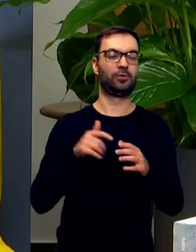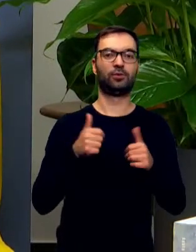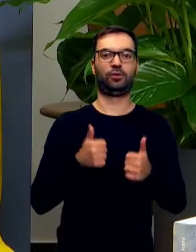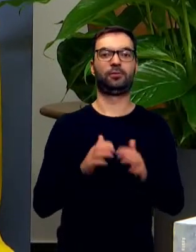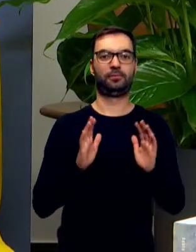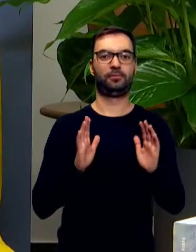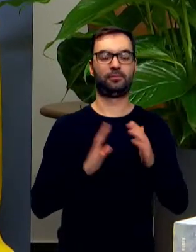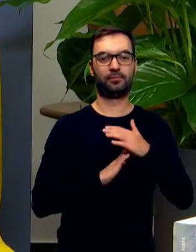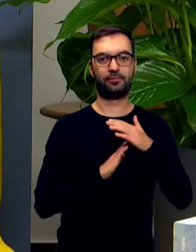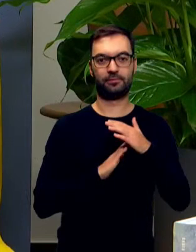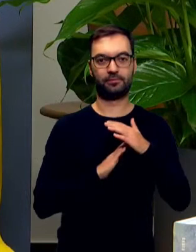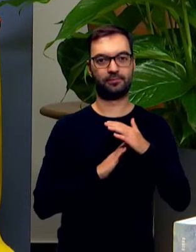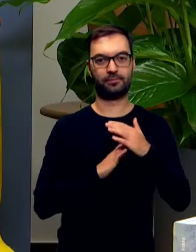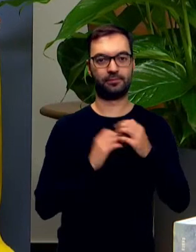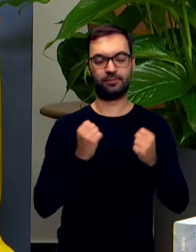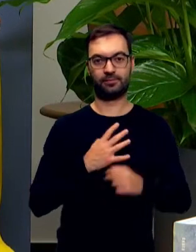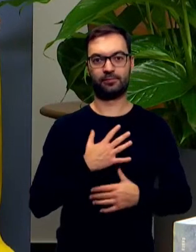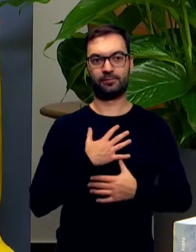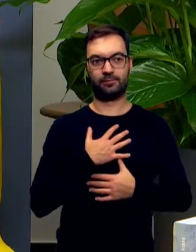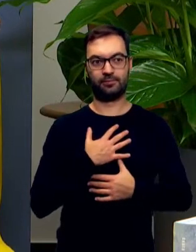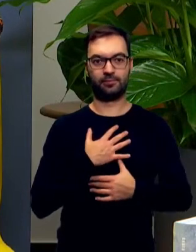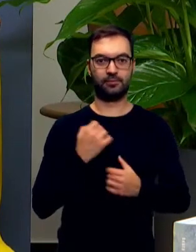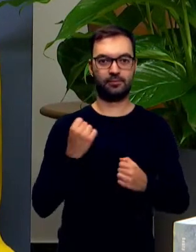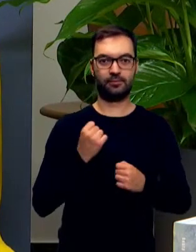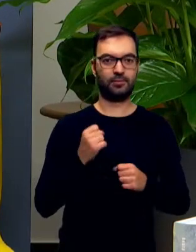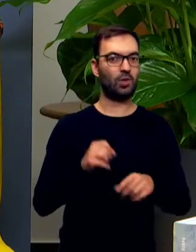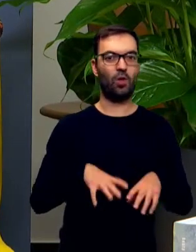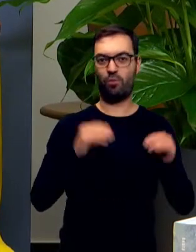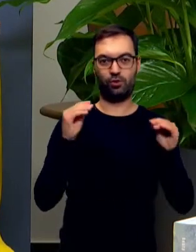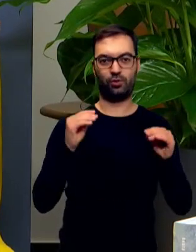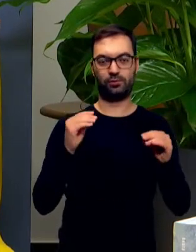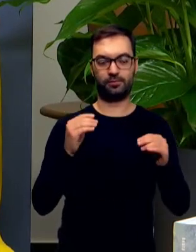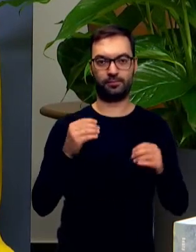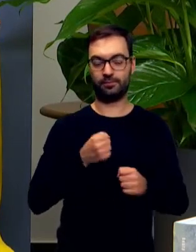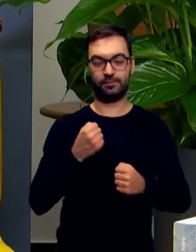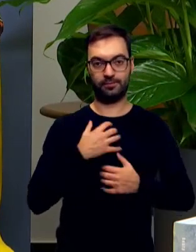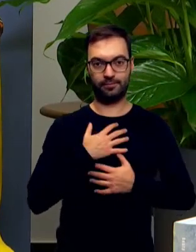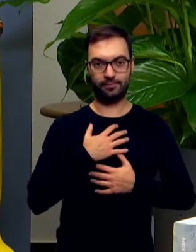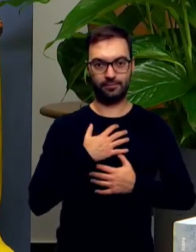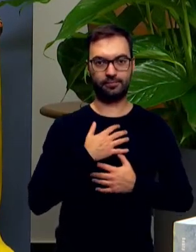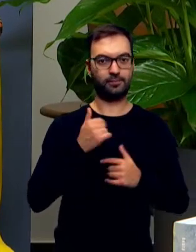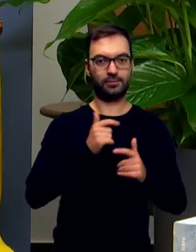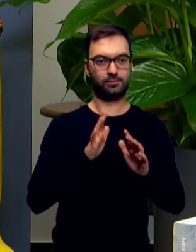się zatrzymać na moment, bo one zapierały dech od samego początku.